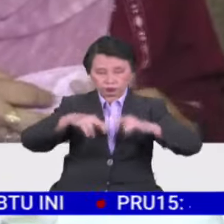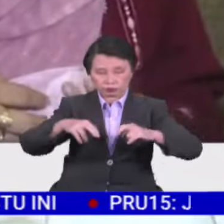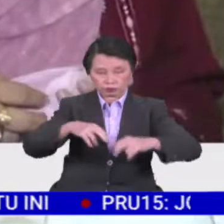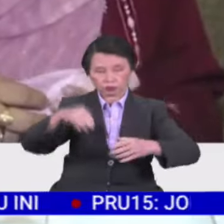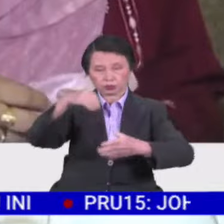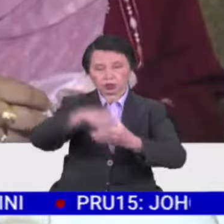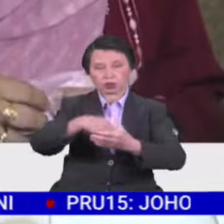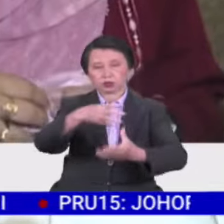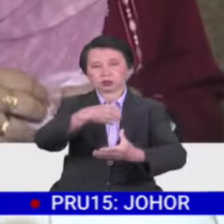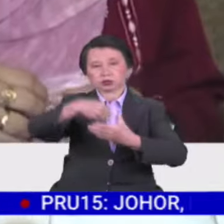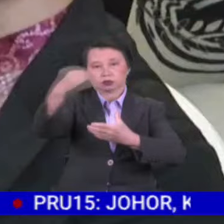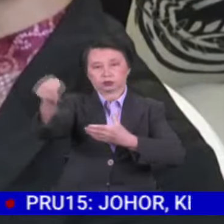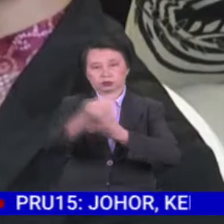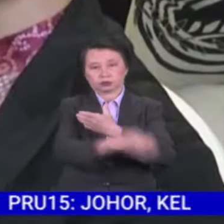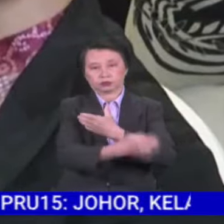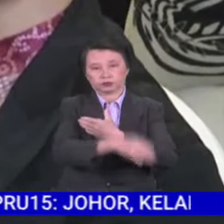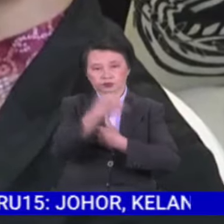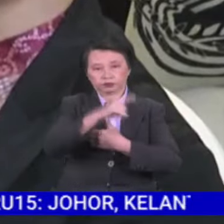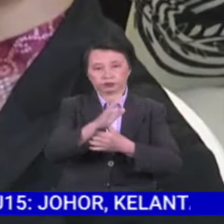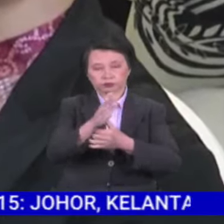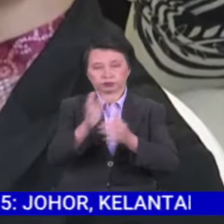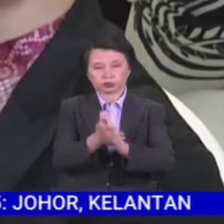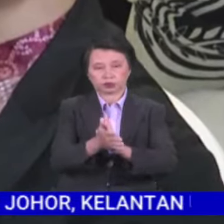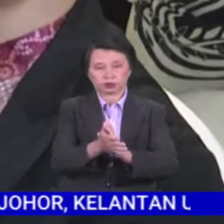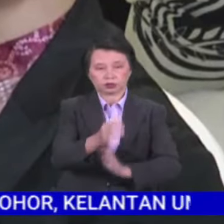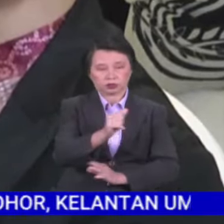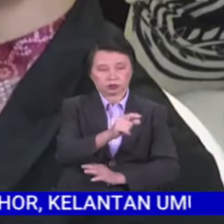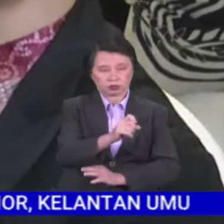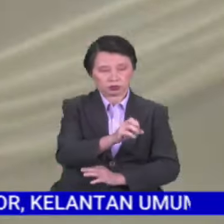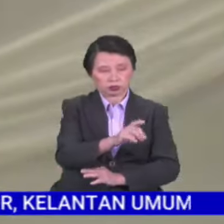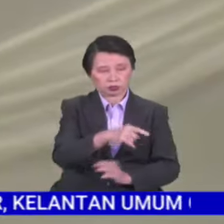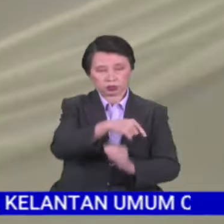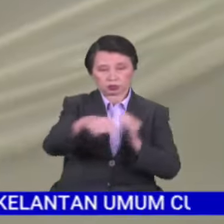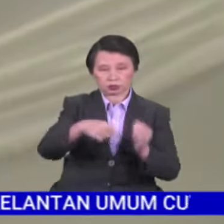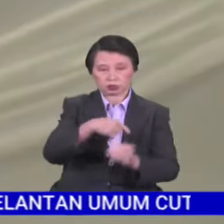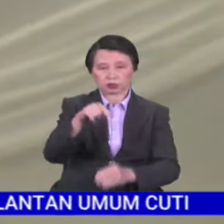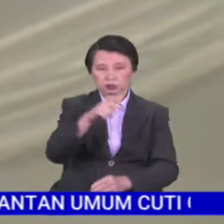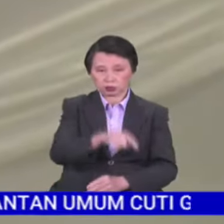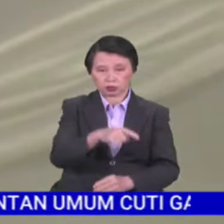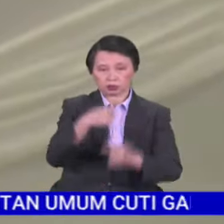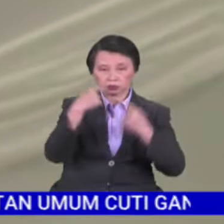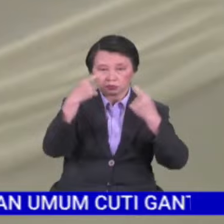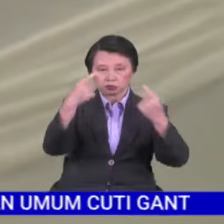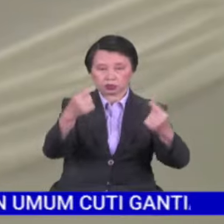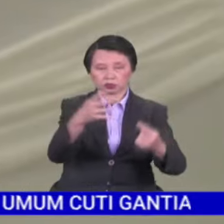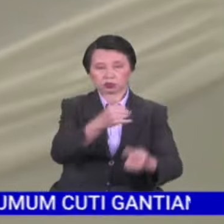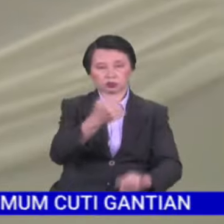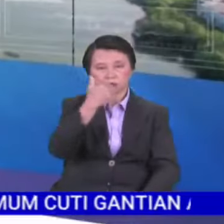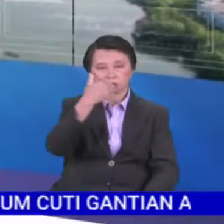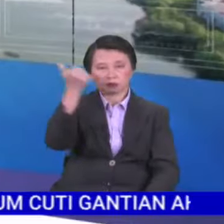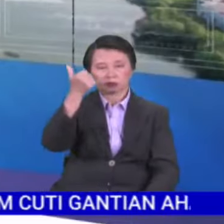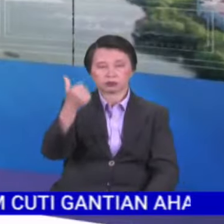di dalam dan luar negara bagi menjadikan agroforestry di rantau ini berjaya dan mampan.